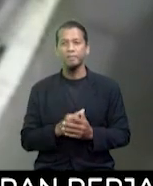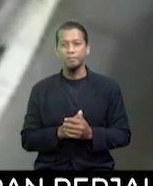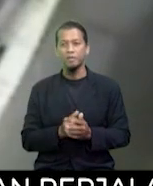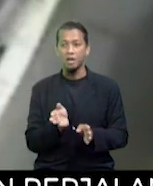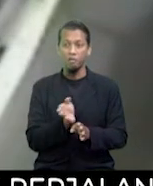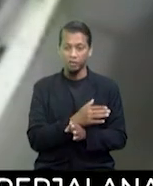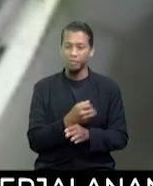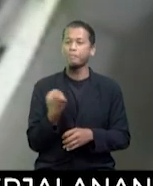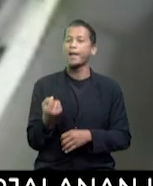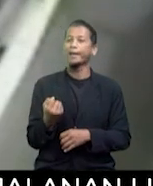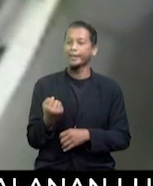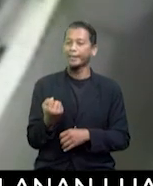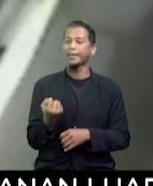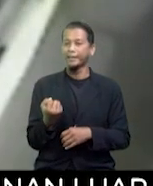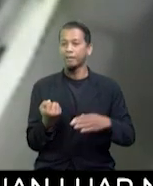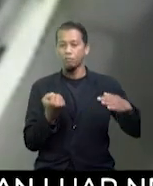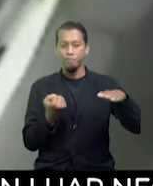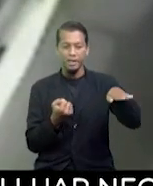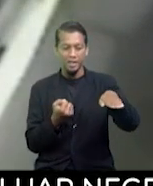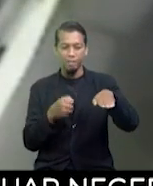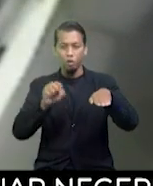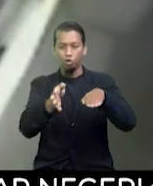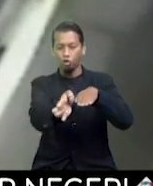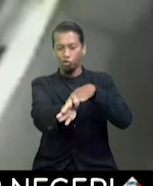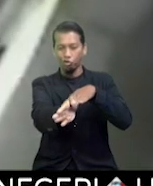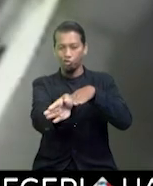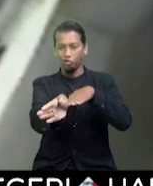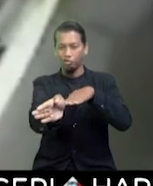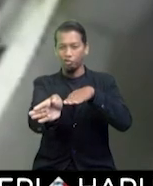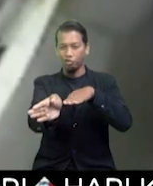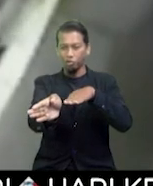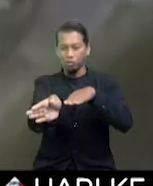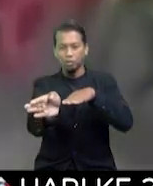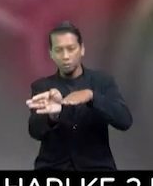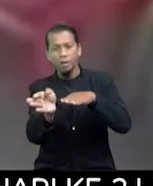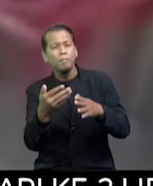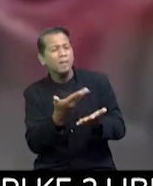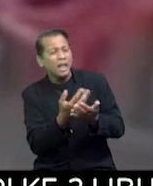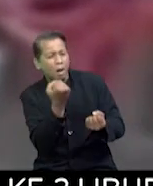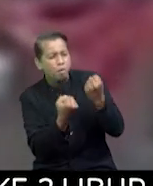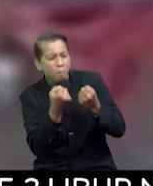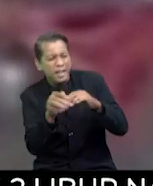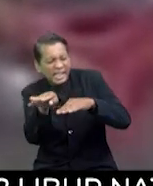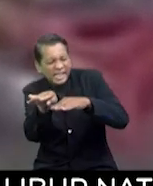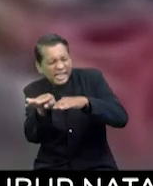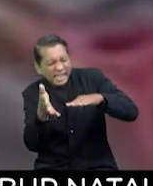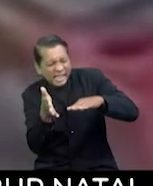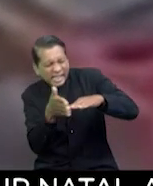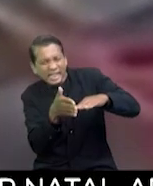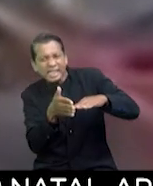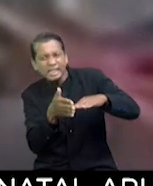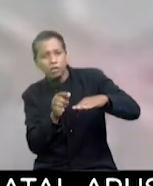4 Medan. Pelaku HM tidak terima saat korban meminta pelaku memundurkan mobilnya yang menghalangi sepeda motor korban. Perbuatan